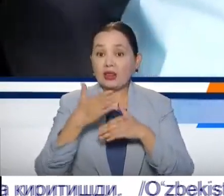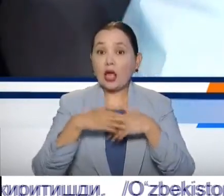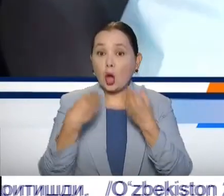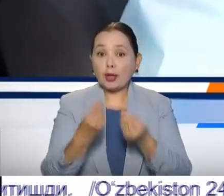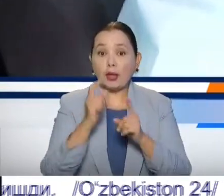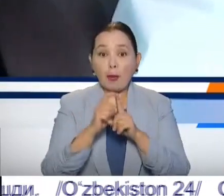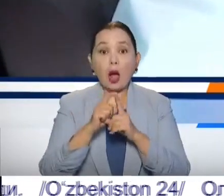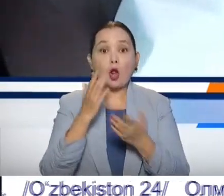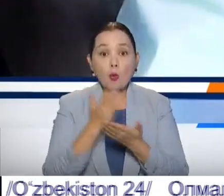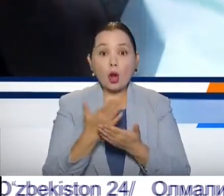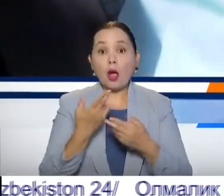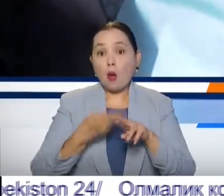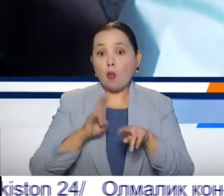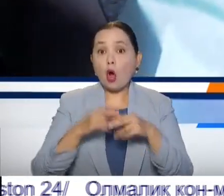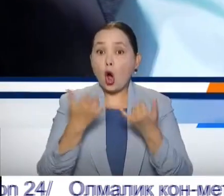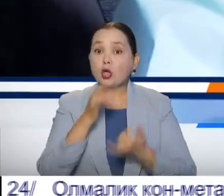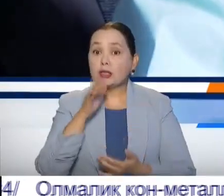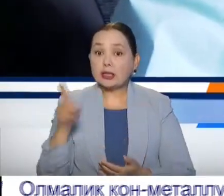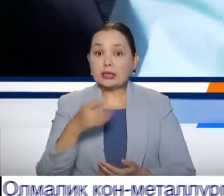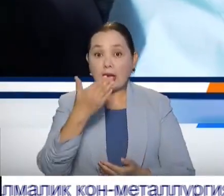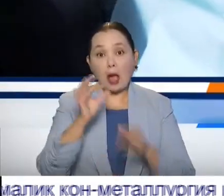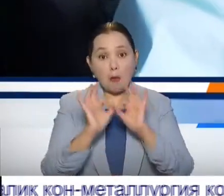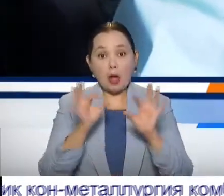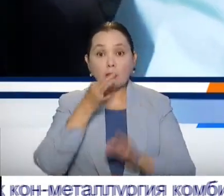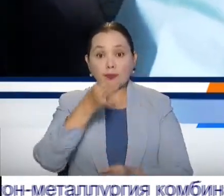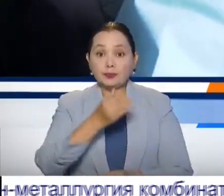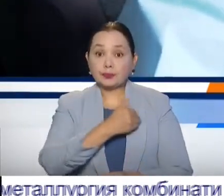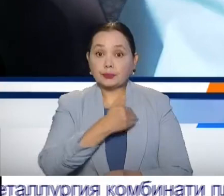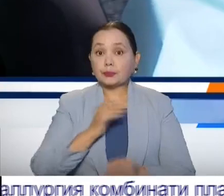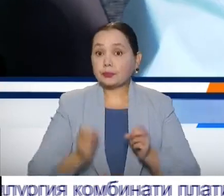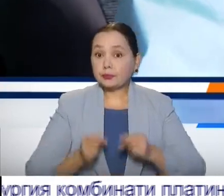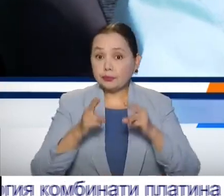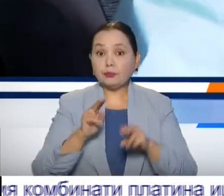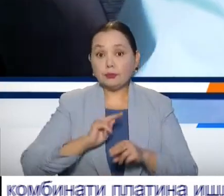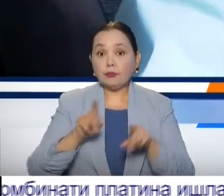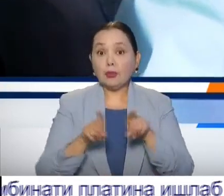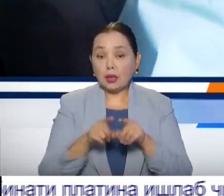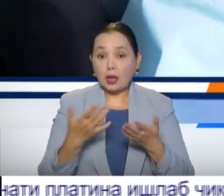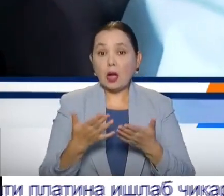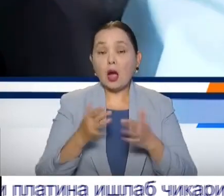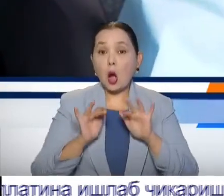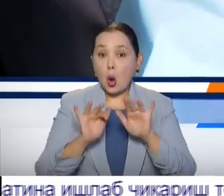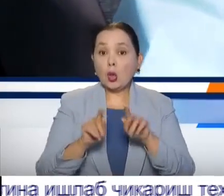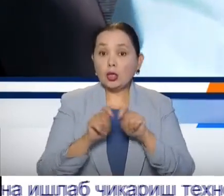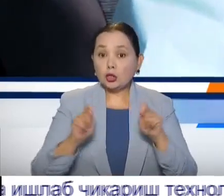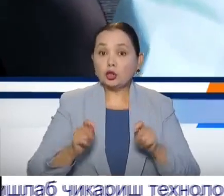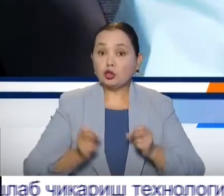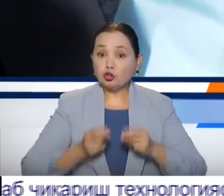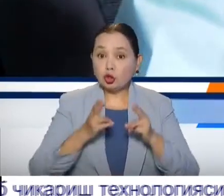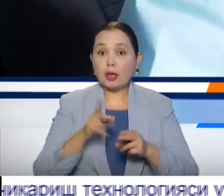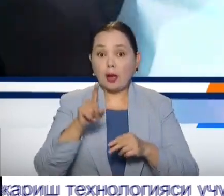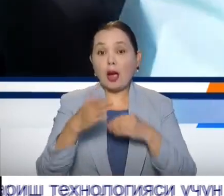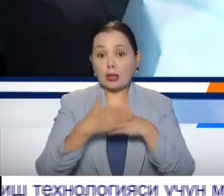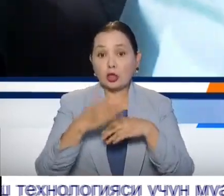bejizga aytilmagan. Hozirgi sizlarga ma'lumot bermoqchi bo'lgan jinoyat ishimizda ham jinoyatga qo'l urgan shaxs sayoq